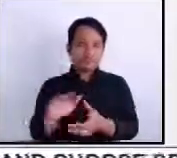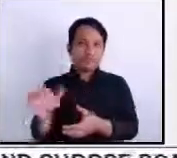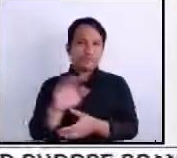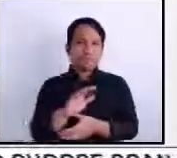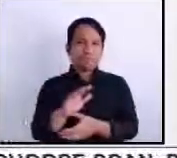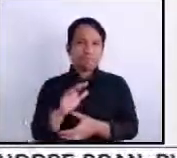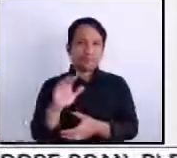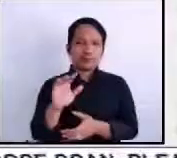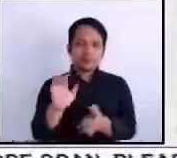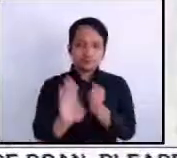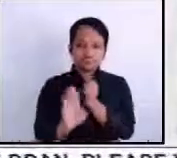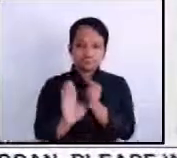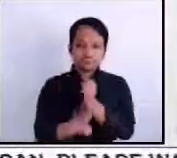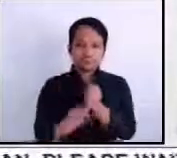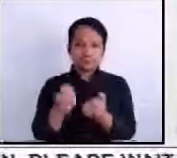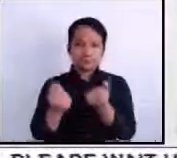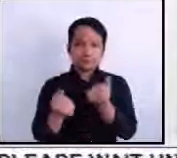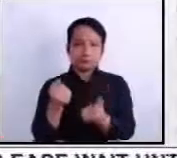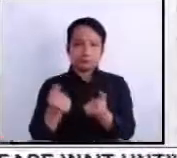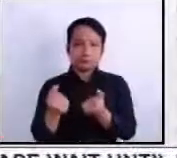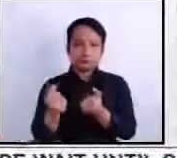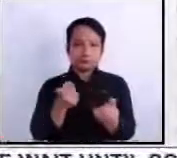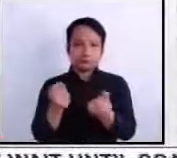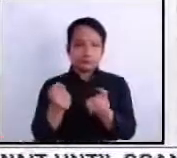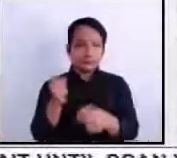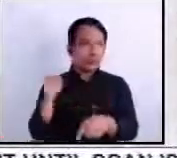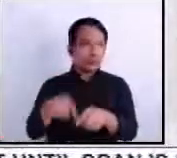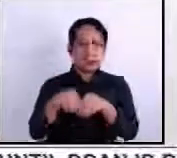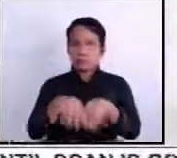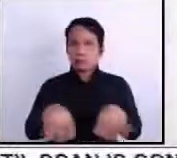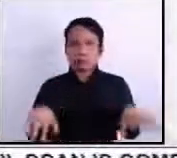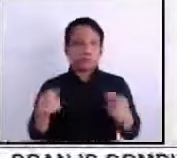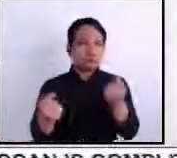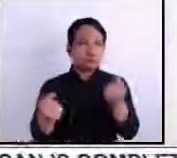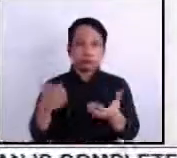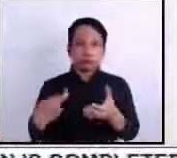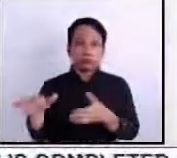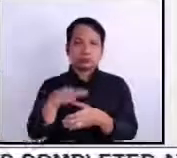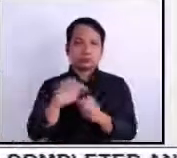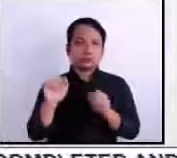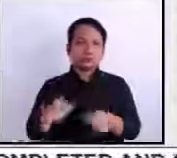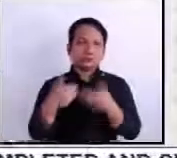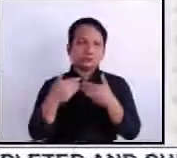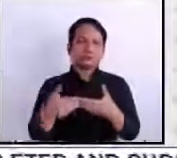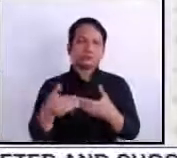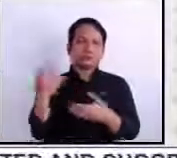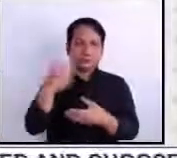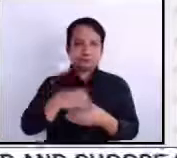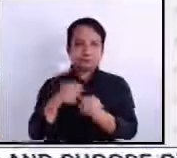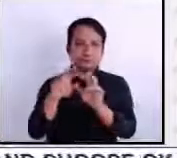preno ang sasakyan kaya nawala ng kontrol ang driver. Sa kabila nito, patuloy ang investigasyon sa